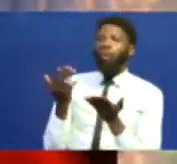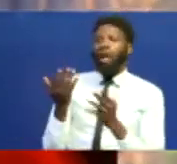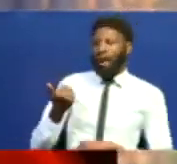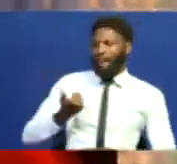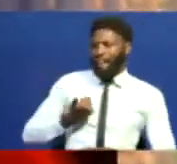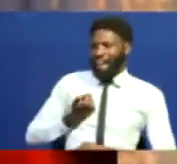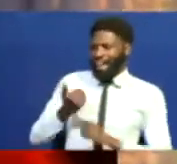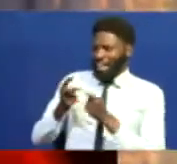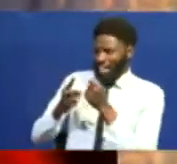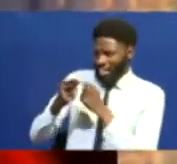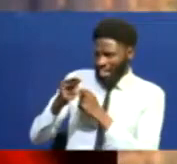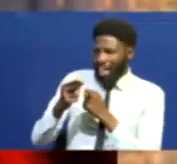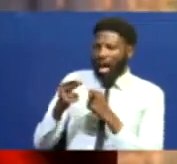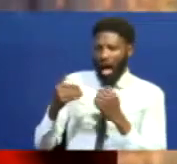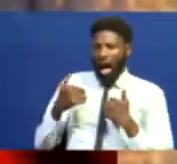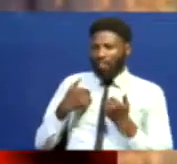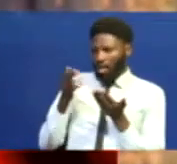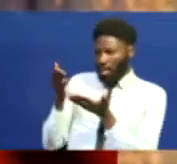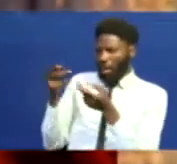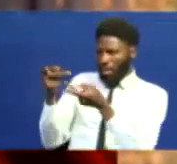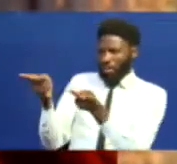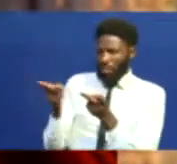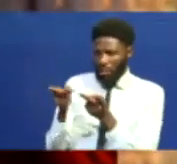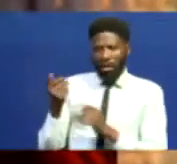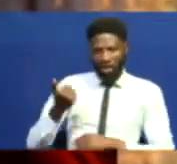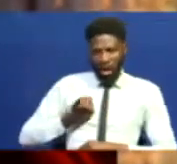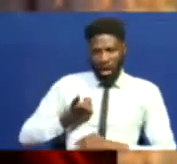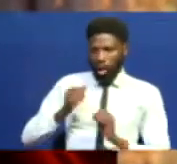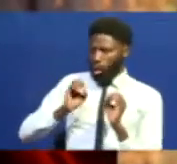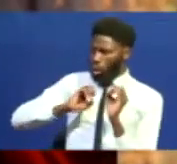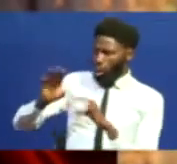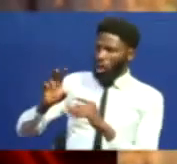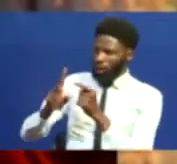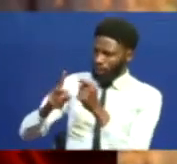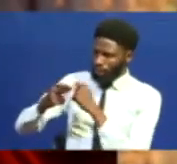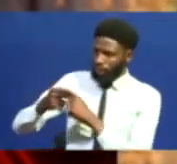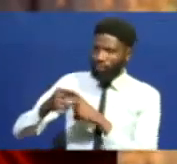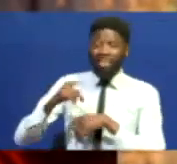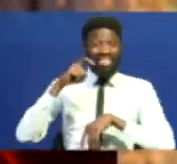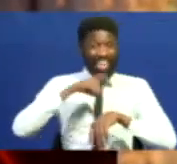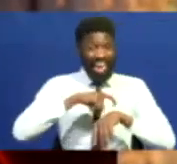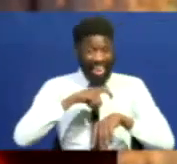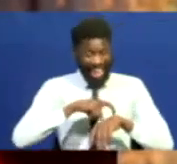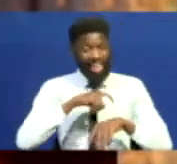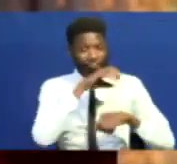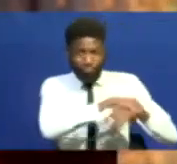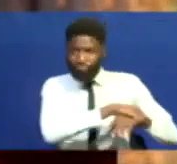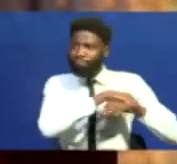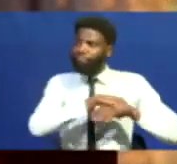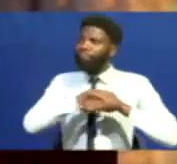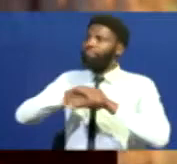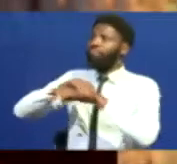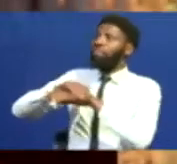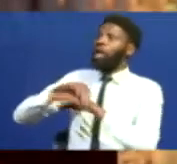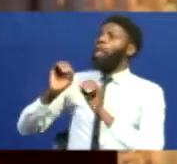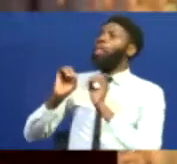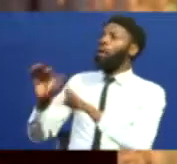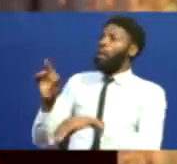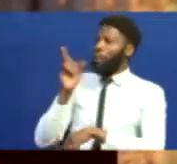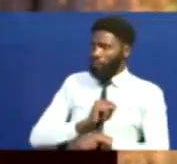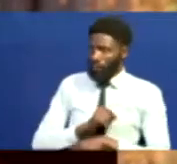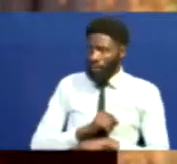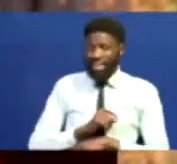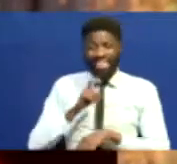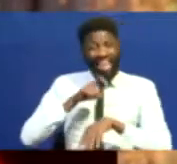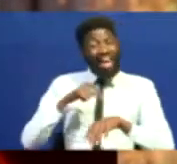Kuna place fulani wasichana waka wanapelekwa kutahiriwa. Sasa wakati walinichukua walinipeleka pale. Sasa katika ile harakati